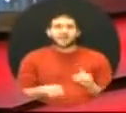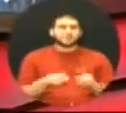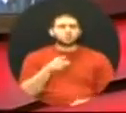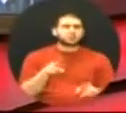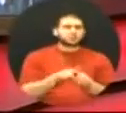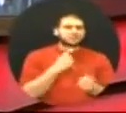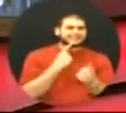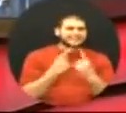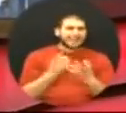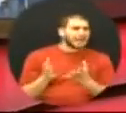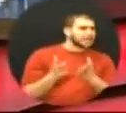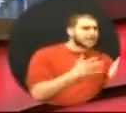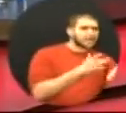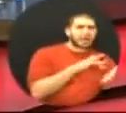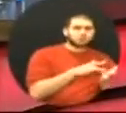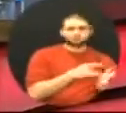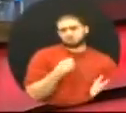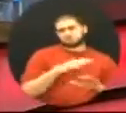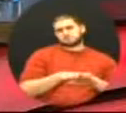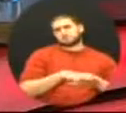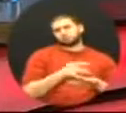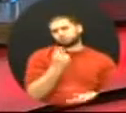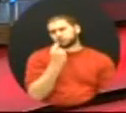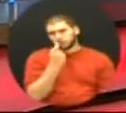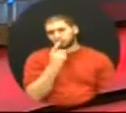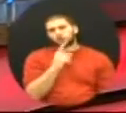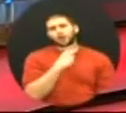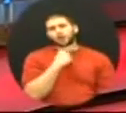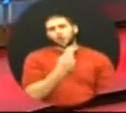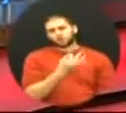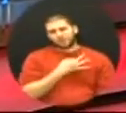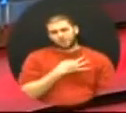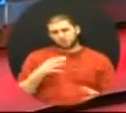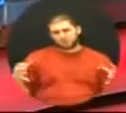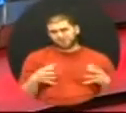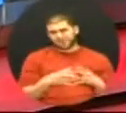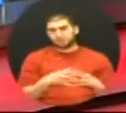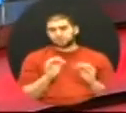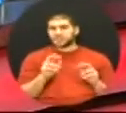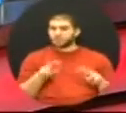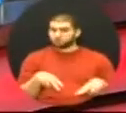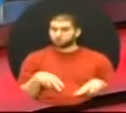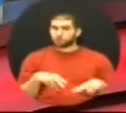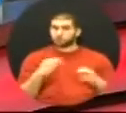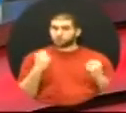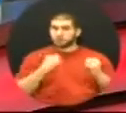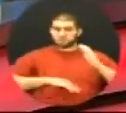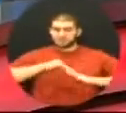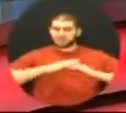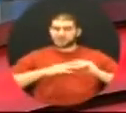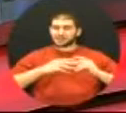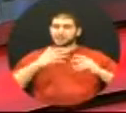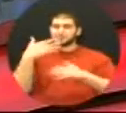את השיח למקום שבו אני מרגישה שהקול שלנו כמפלגה שבאמת יש לה מניות יסוד בבניית המדינה